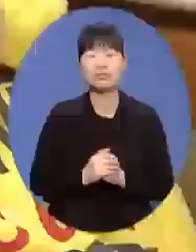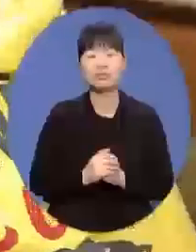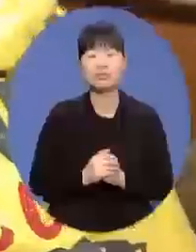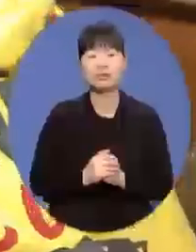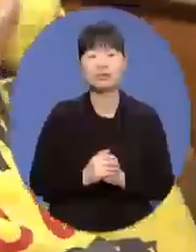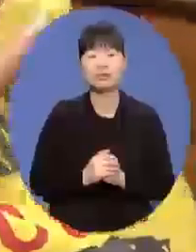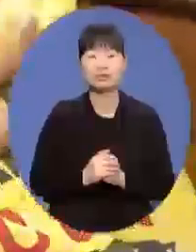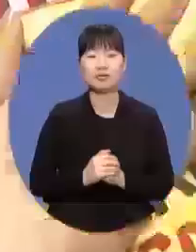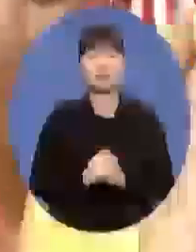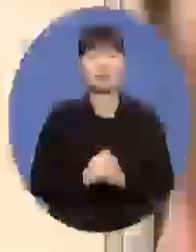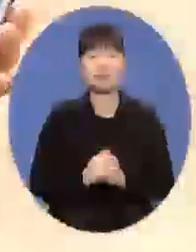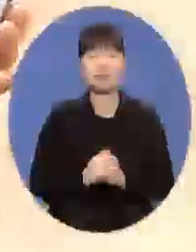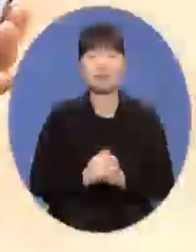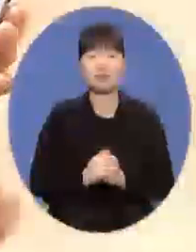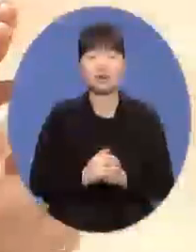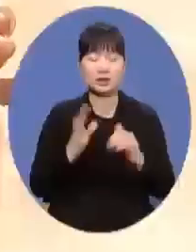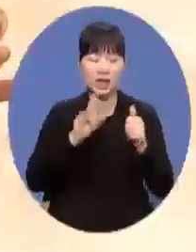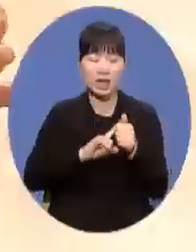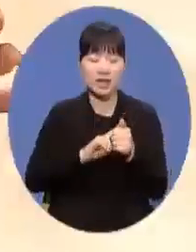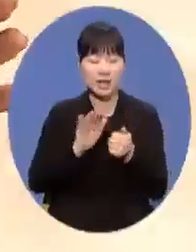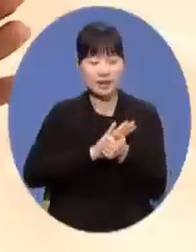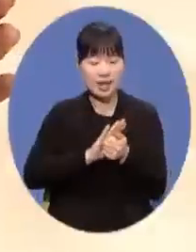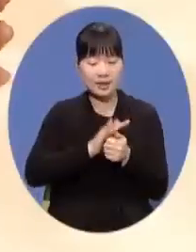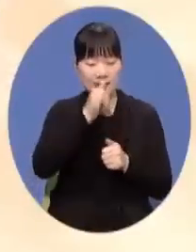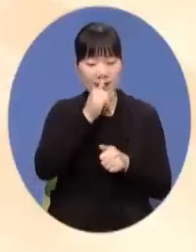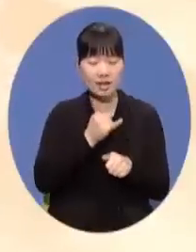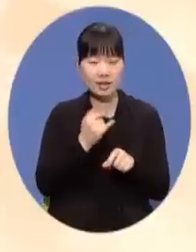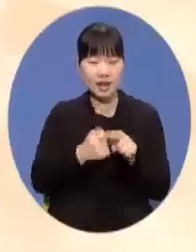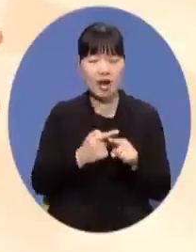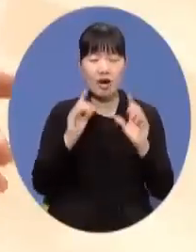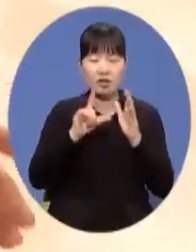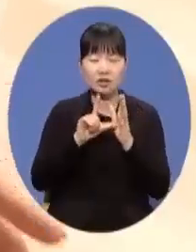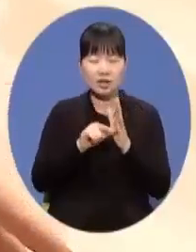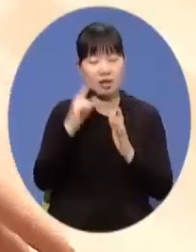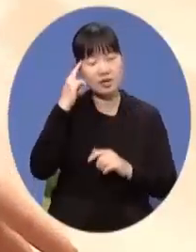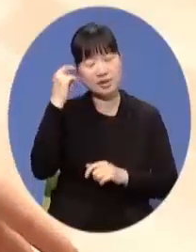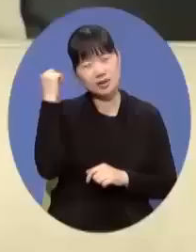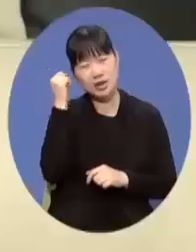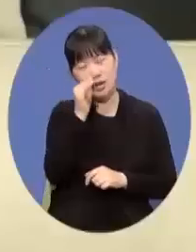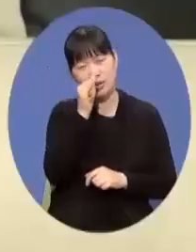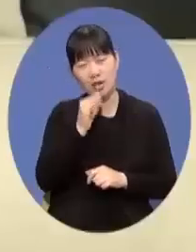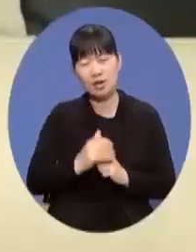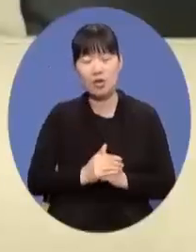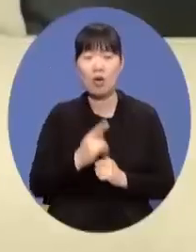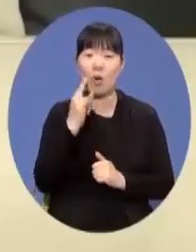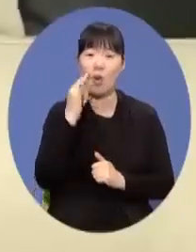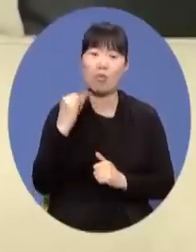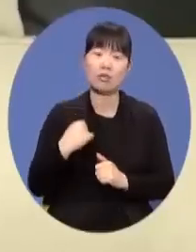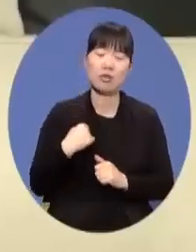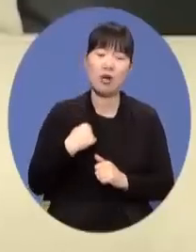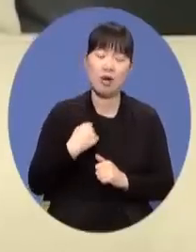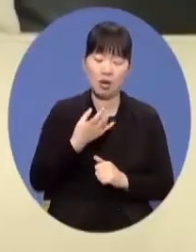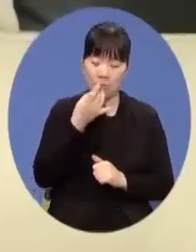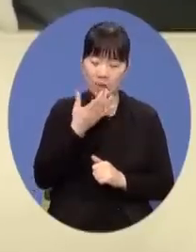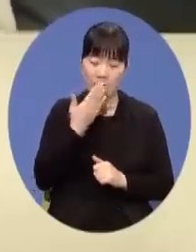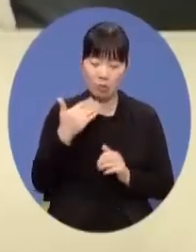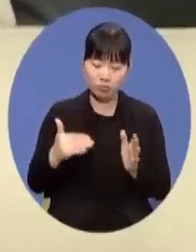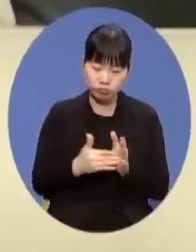아이를 달래다 문득 어릴 적 생각이 납니다. 엄마. 엄마 나야. 밥은